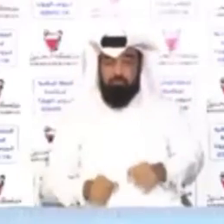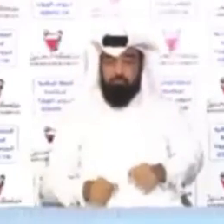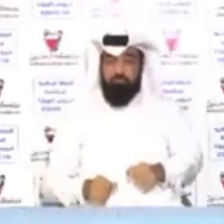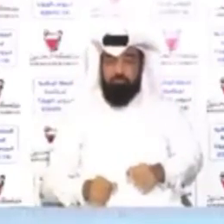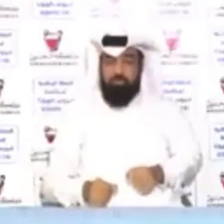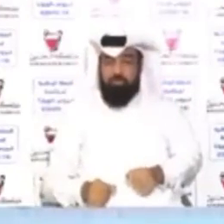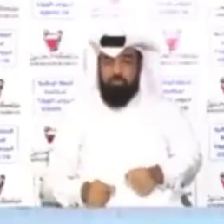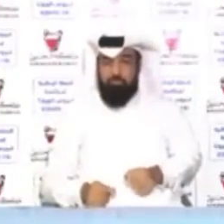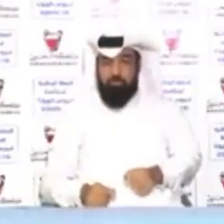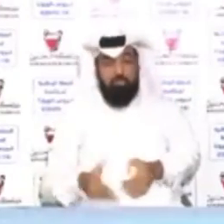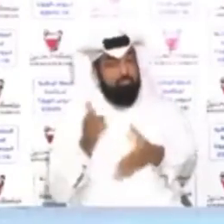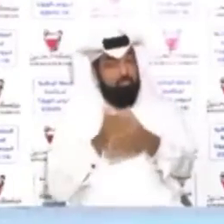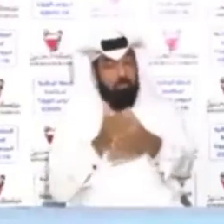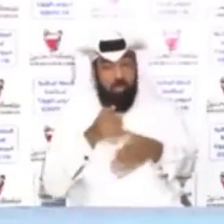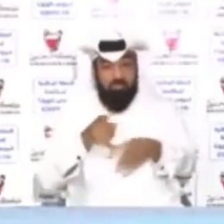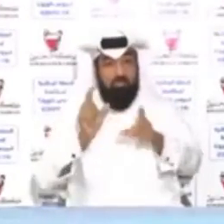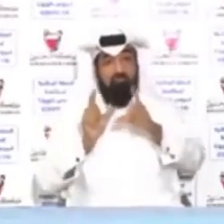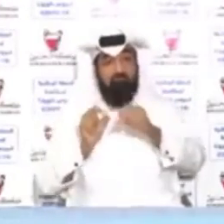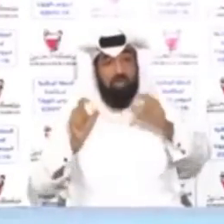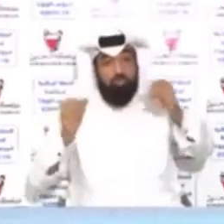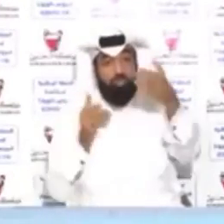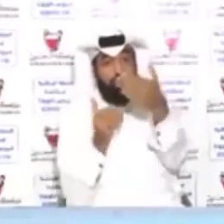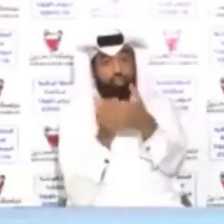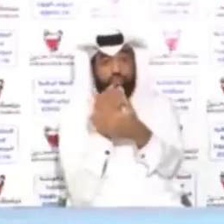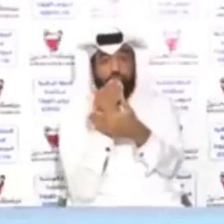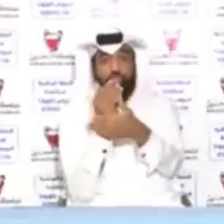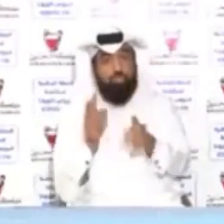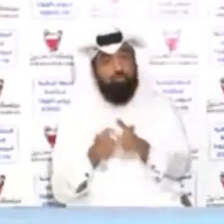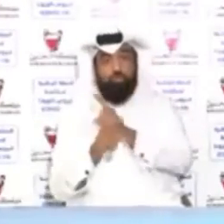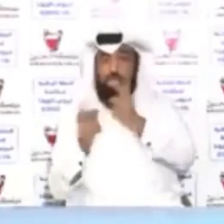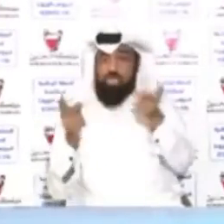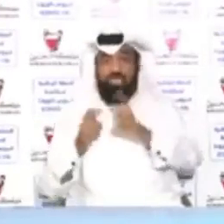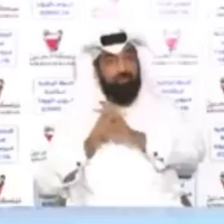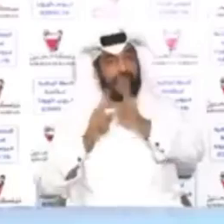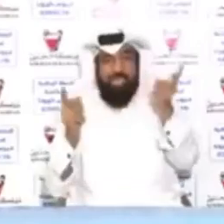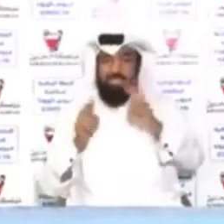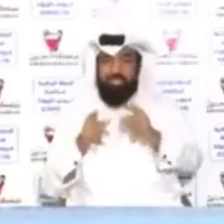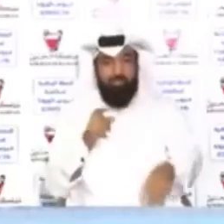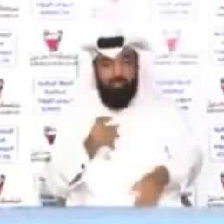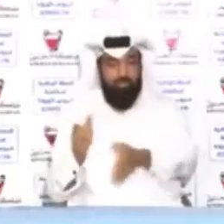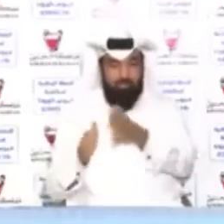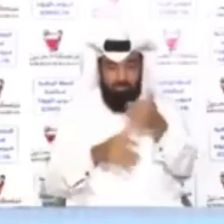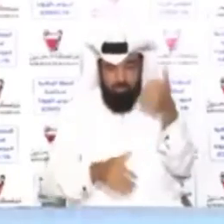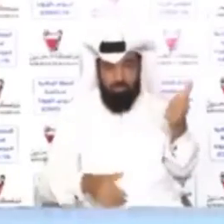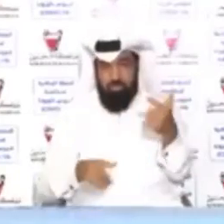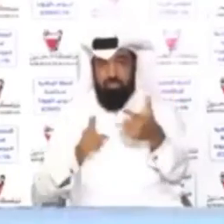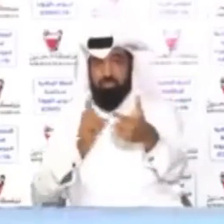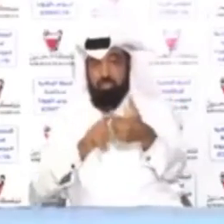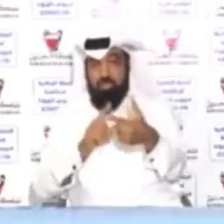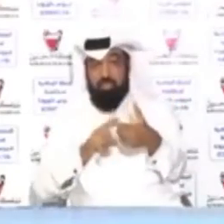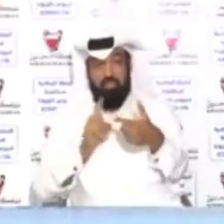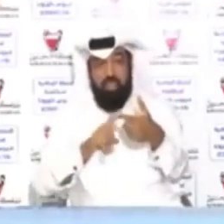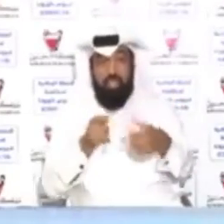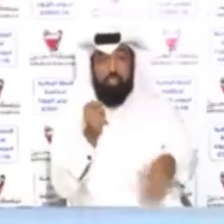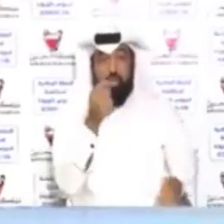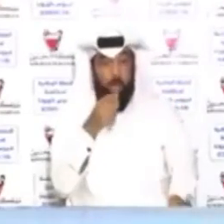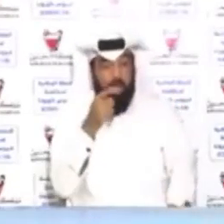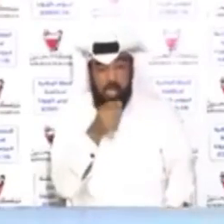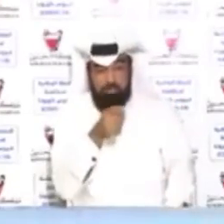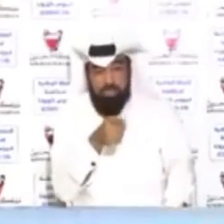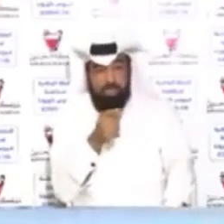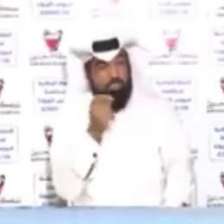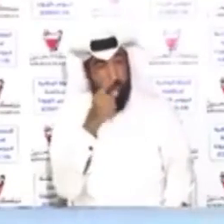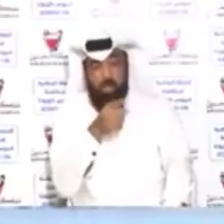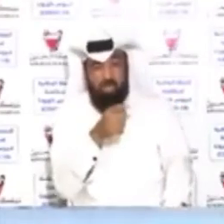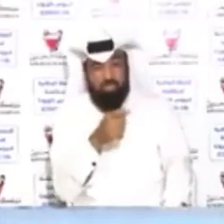الفيروس جديد ومتغير والكل يحب يتعلم عليه. بالنسبة لدواء اللي هو رامديسيفير نفس الشيء، هو دواء مو جديد، هو دواء